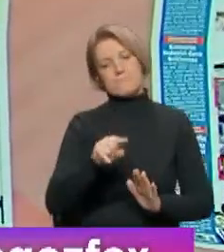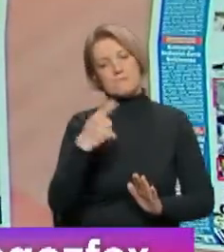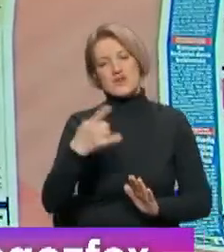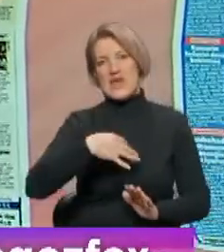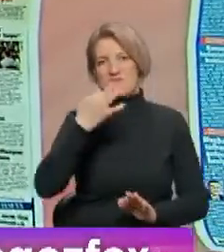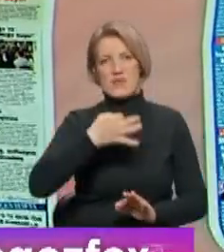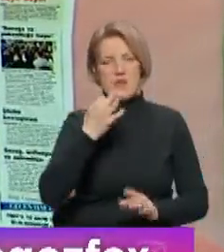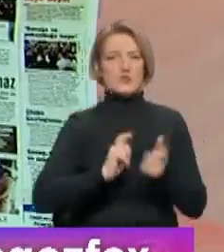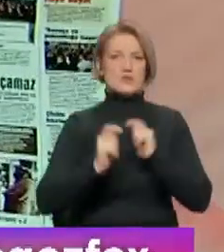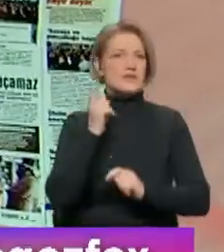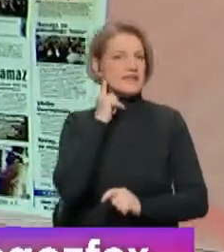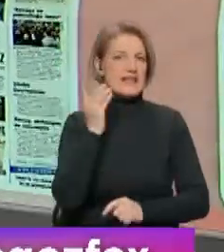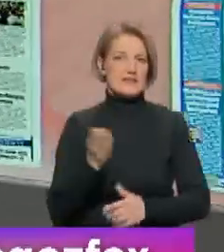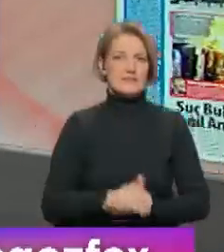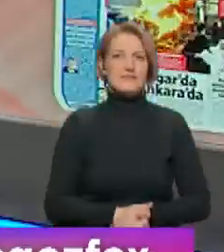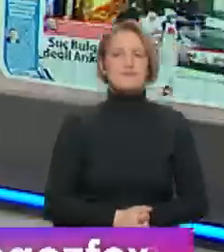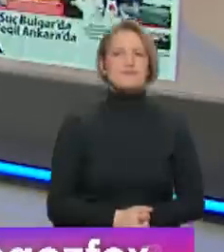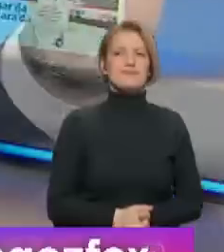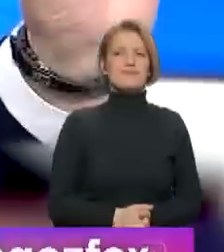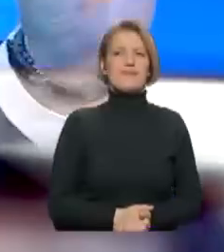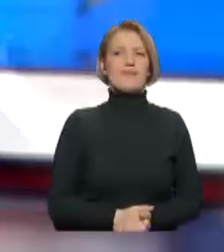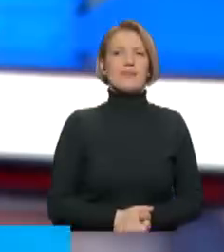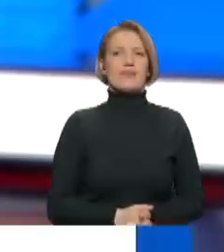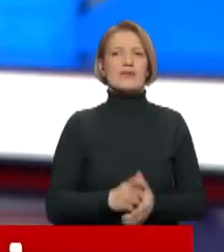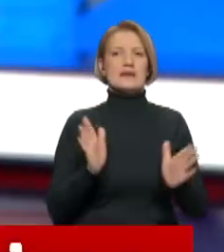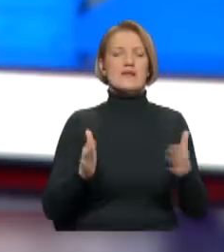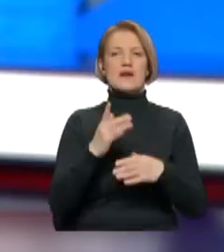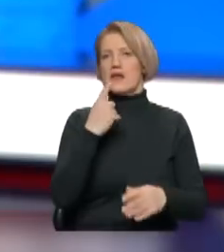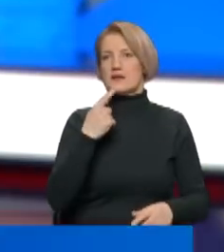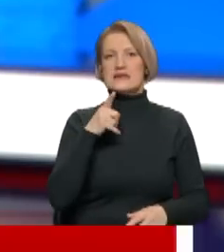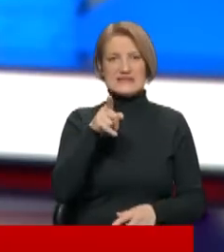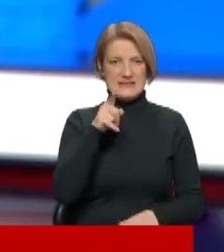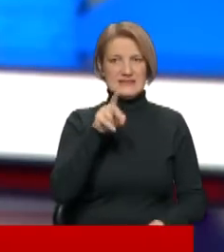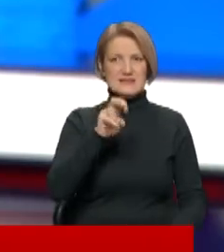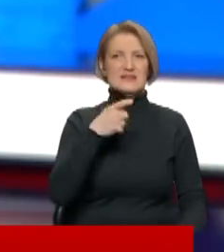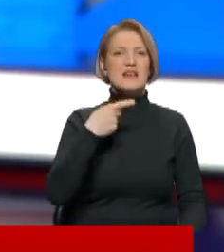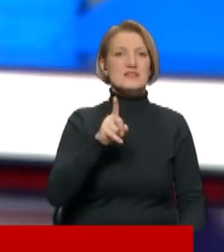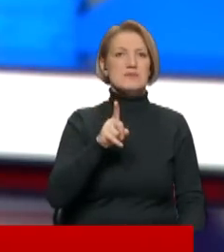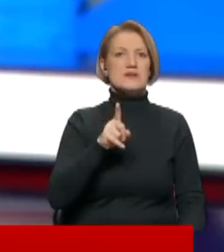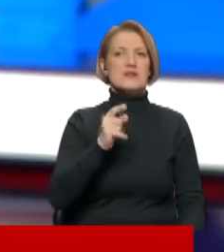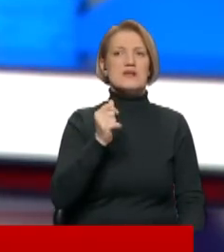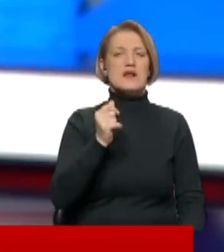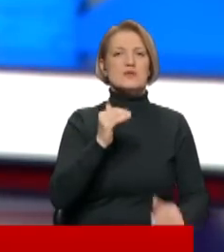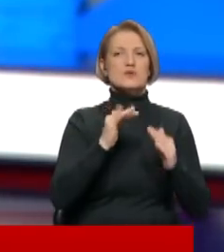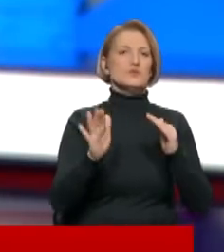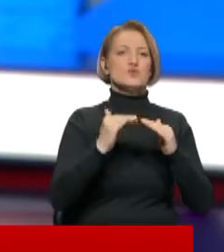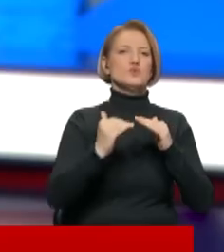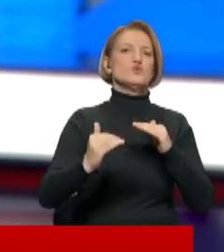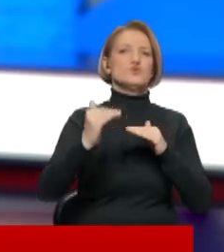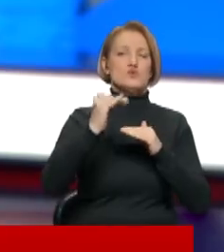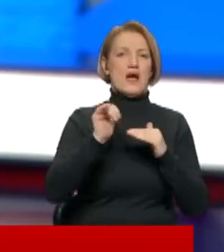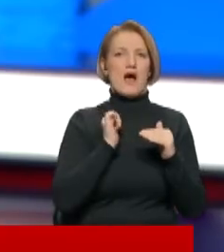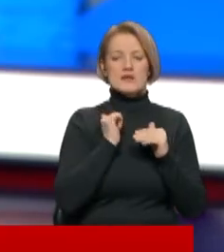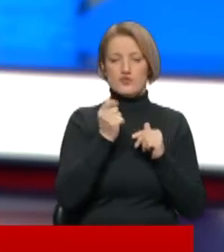ifadeler kullandı dinleyelim dediler ki siz 8000 liranın ne kadar üzerinde